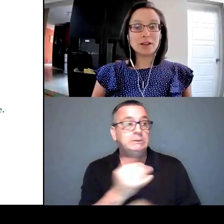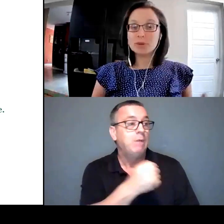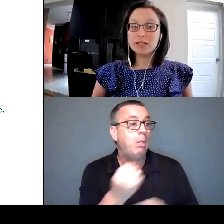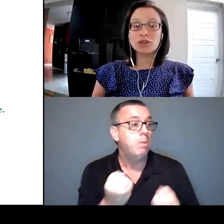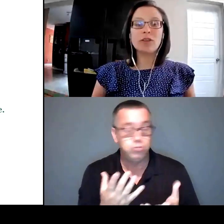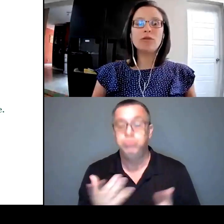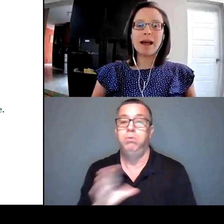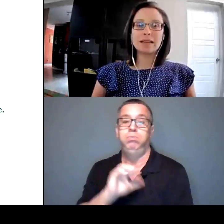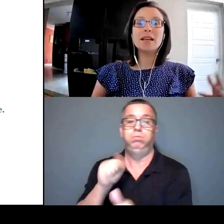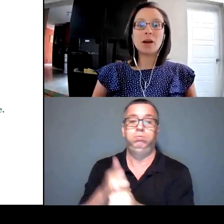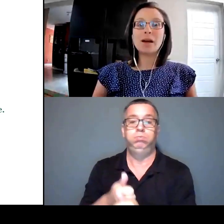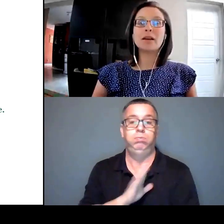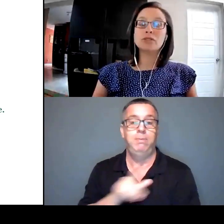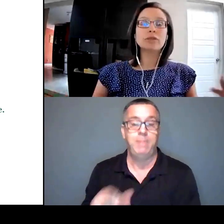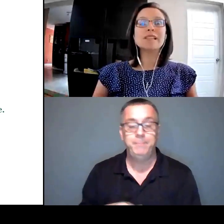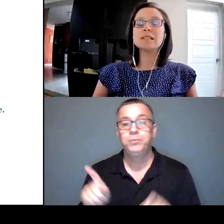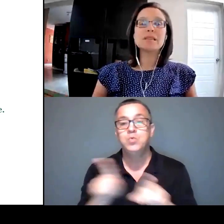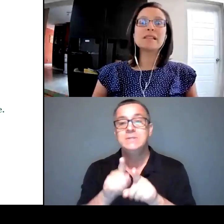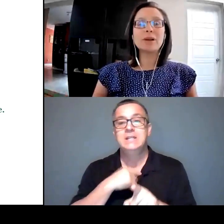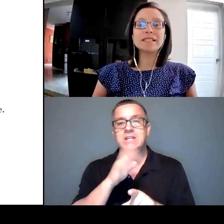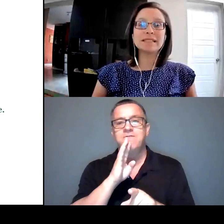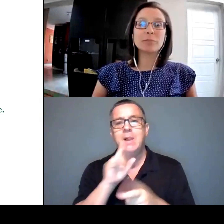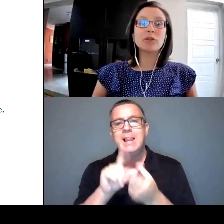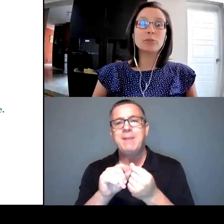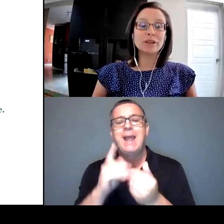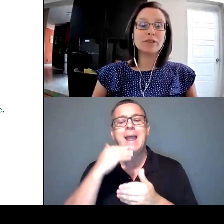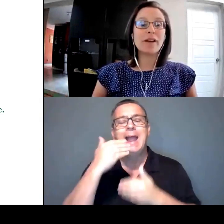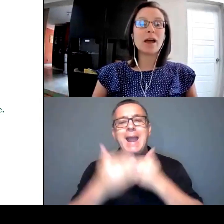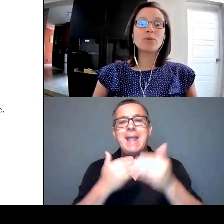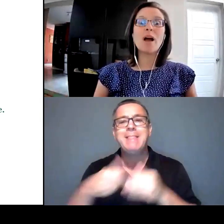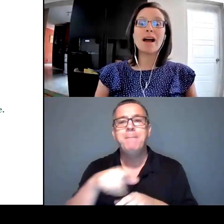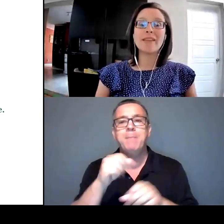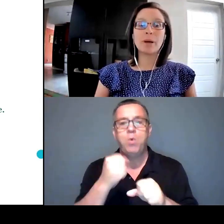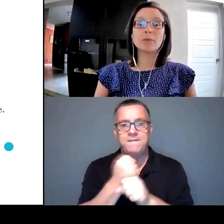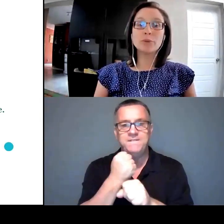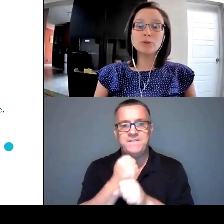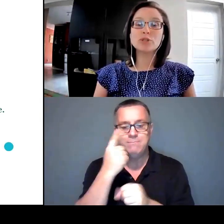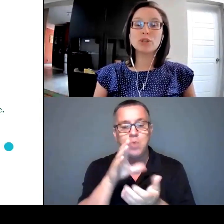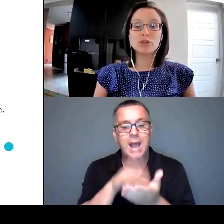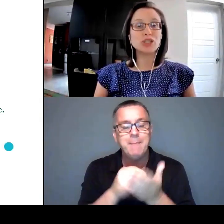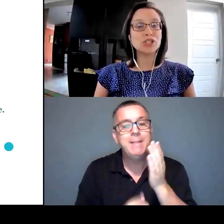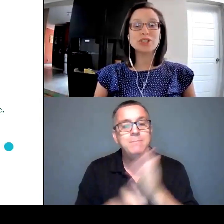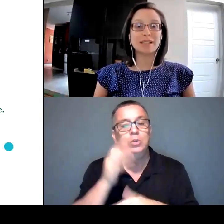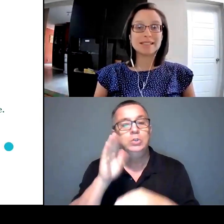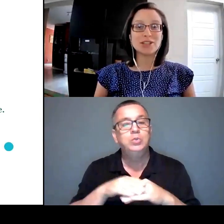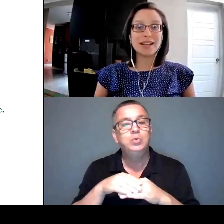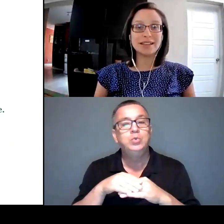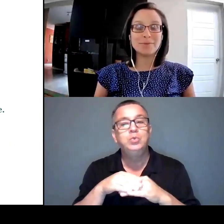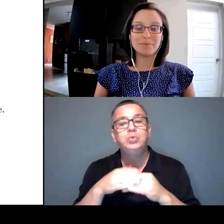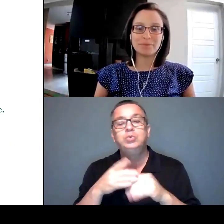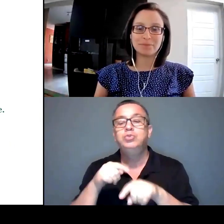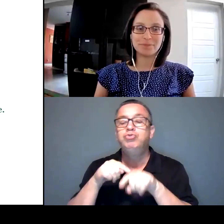ben, ensuite, je vais je vais vous expliquer c'est quoi les étapes que vous pourriez faire pour en apprendre plus sur le sujet du jardinage à